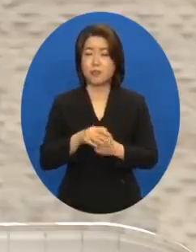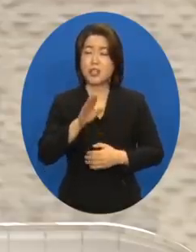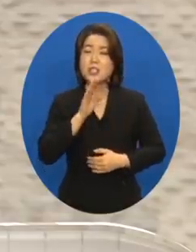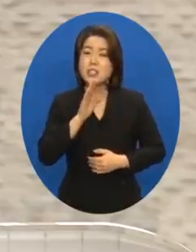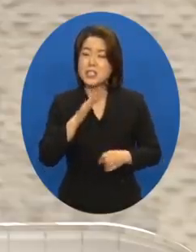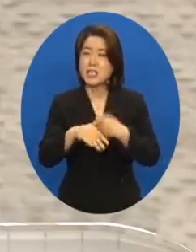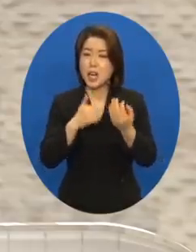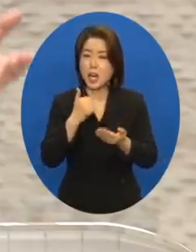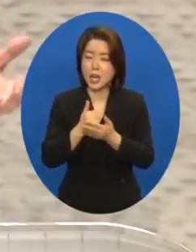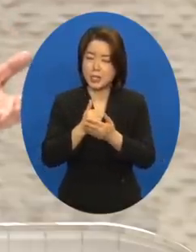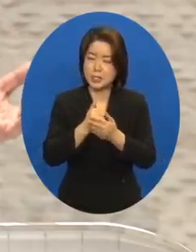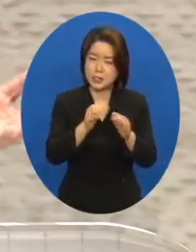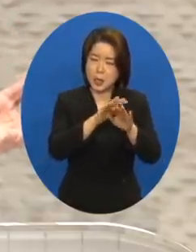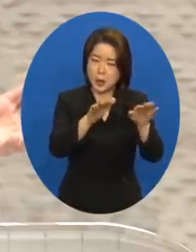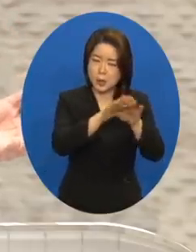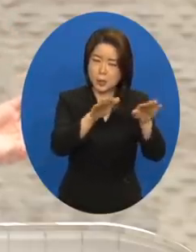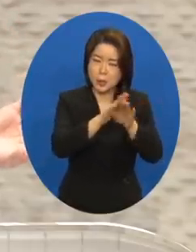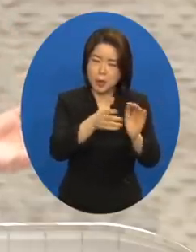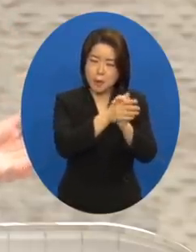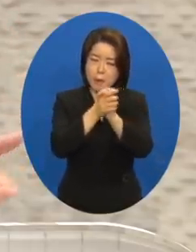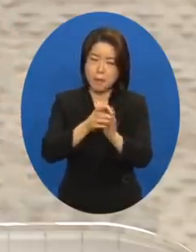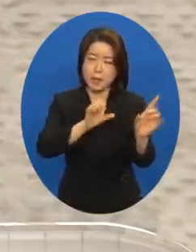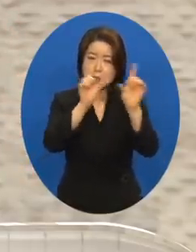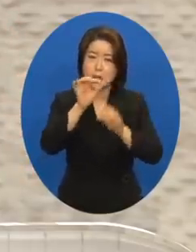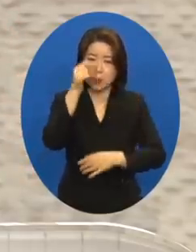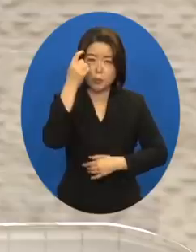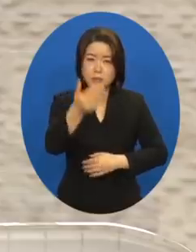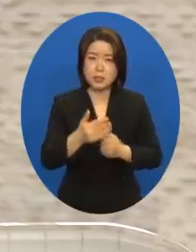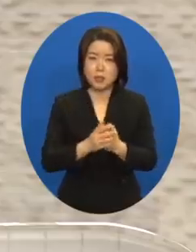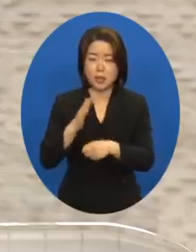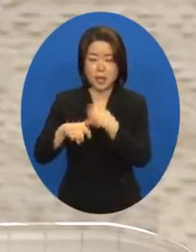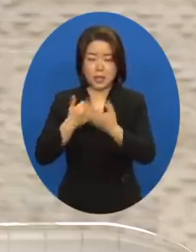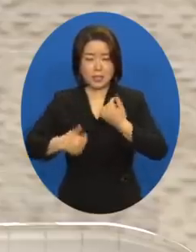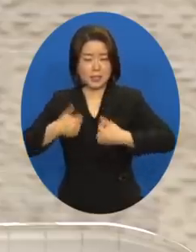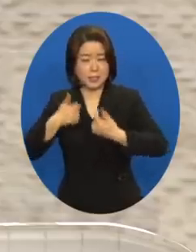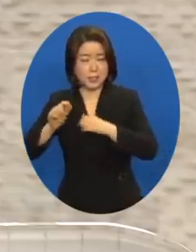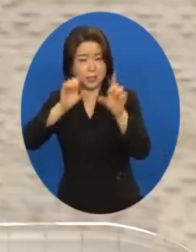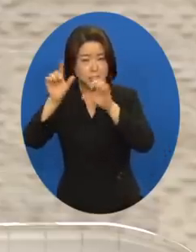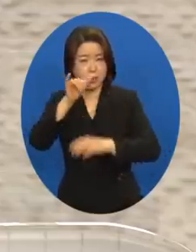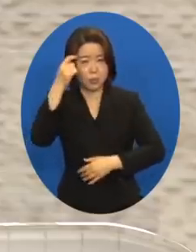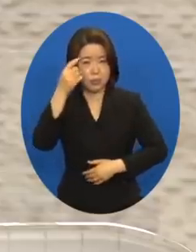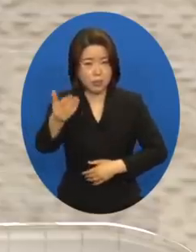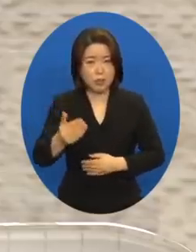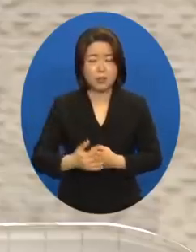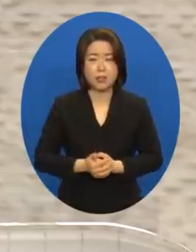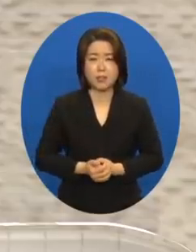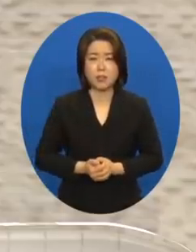하나님과 화해 1 삶을 살고 있습니까 하나님과 함께 즐겁게 사십니까